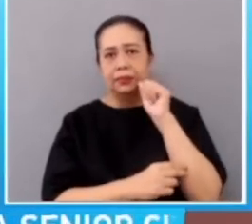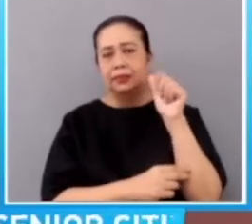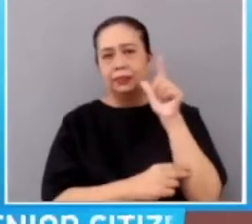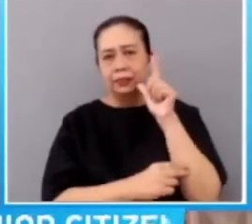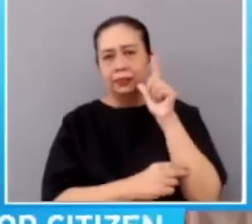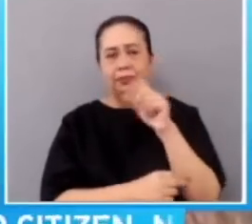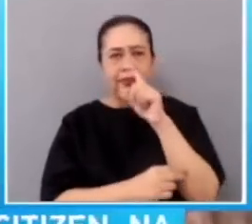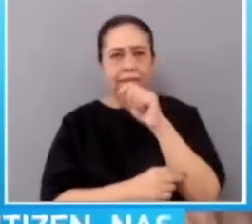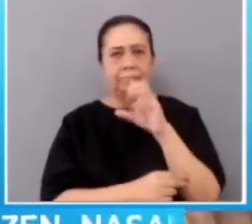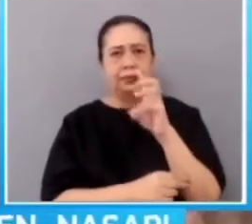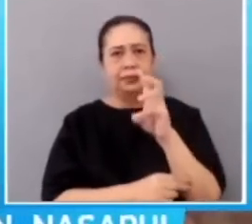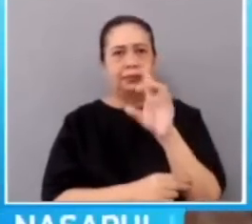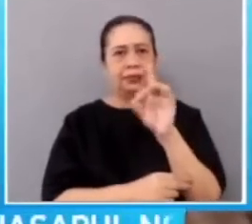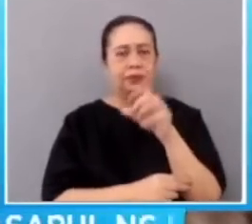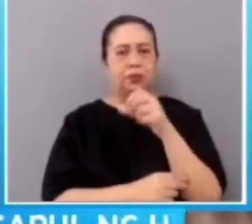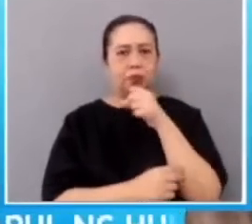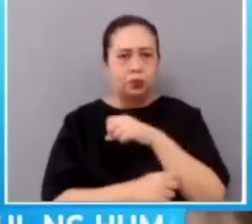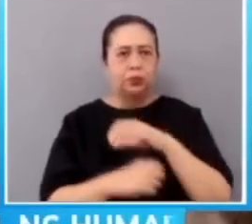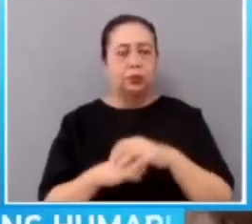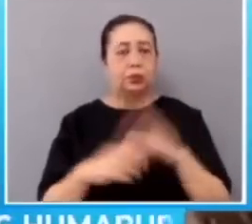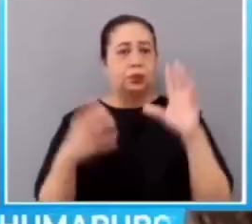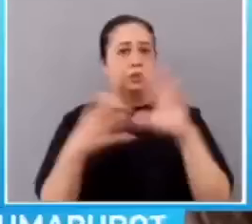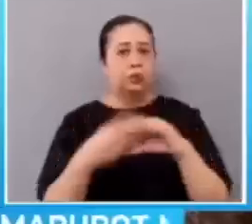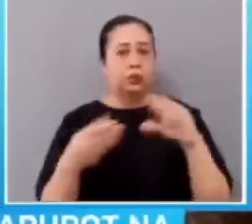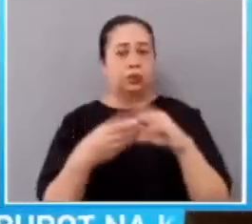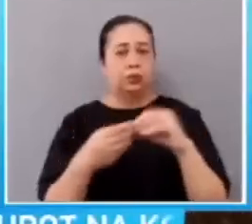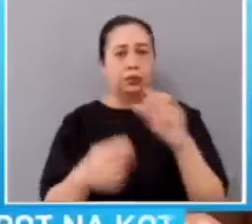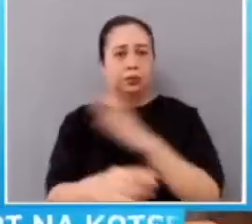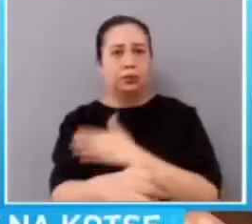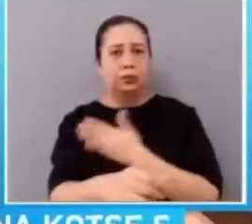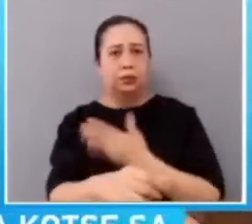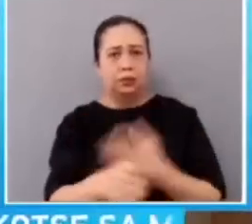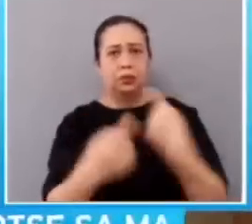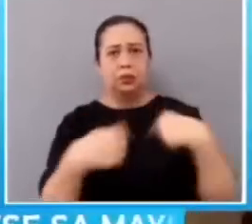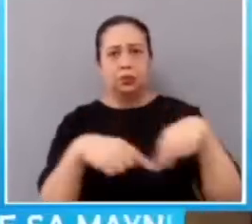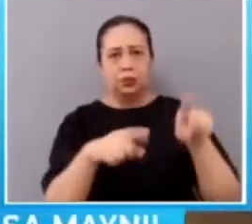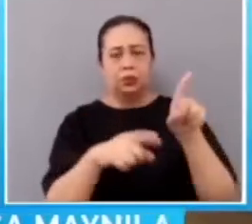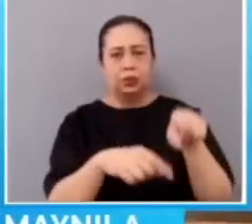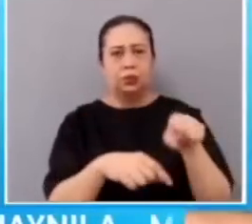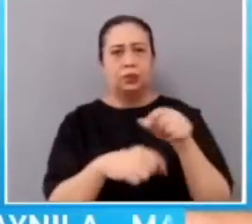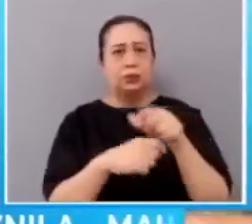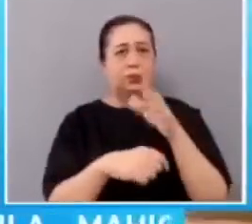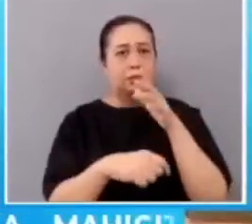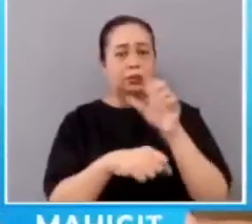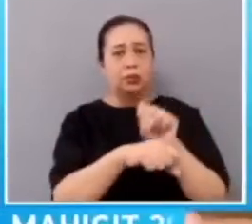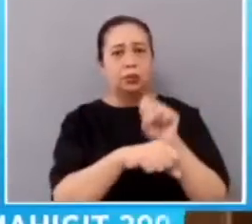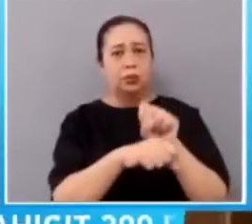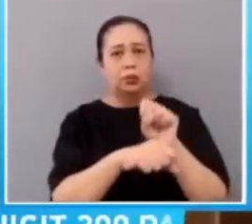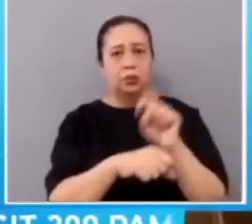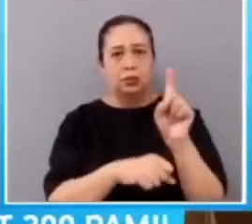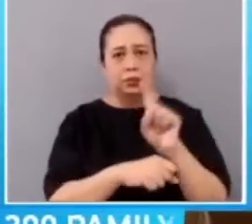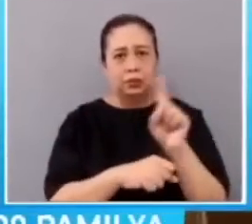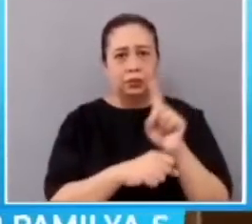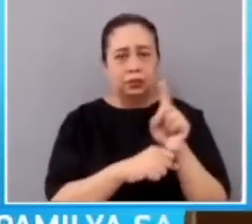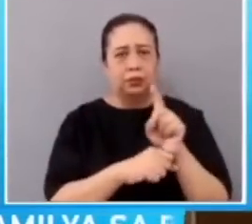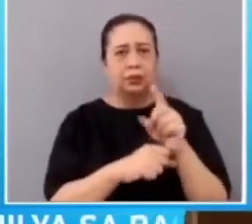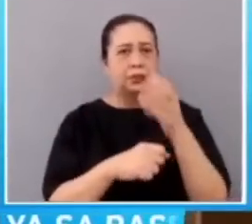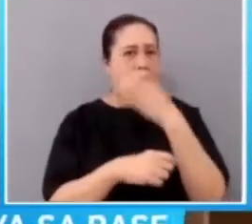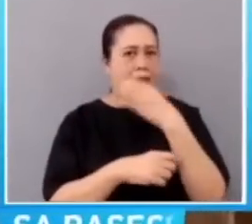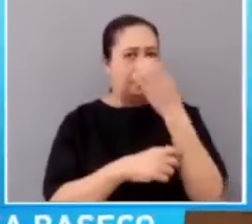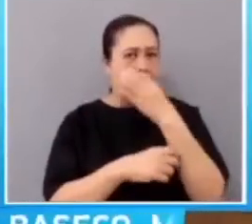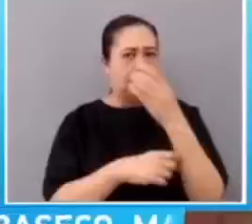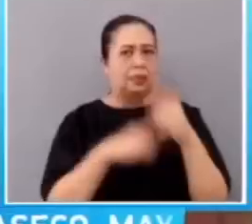taong gulang. Kwento ng kanyang anak, papasok na raw sana ang kanyang nanay sa pinagtatrabahuhang kantinang mangyari ang